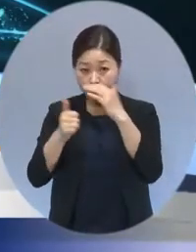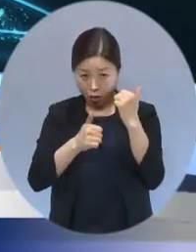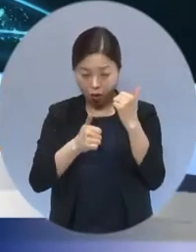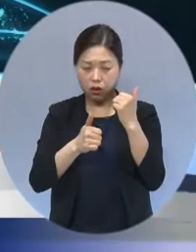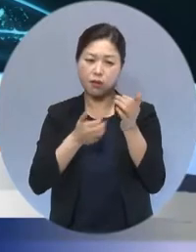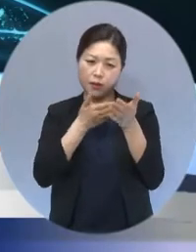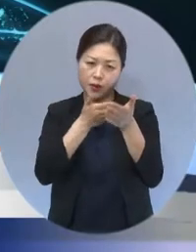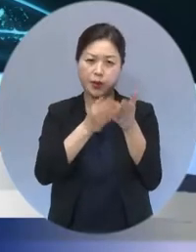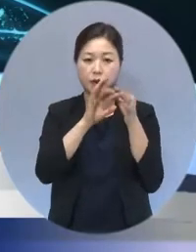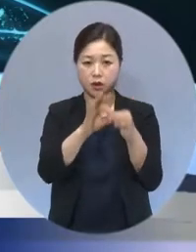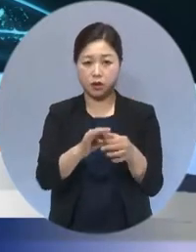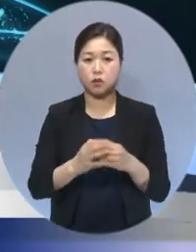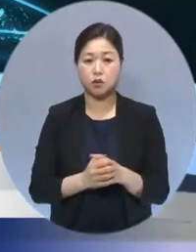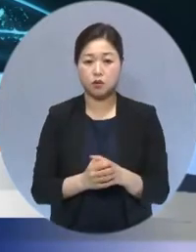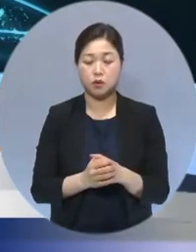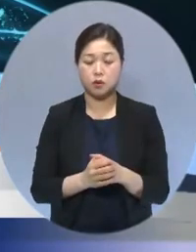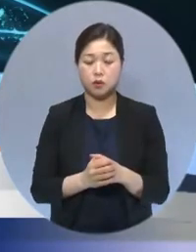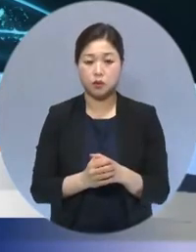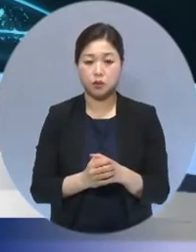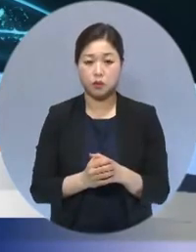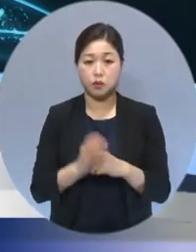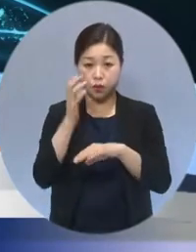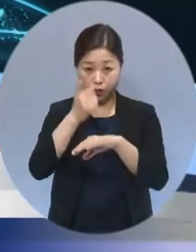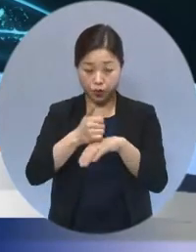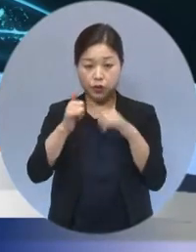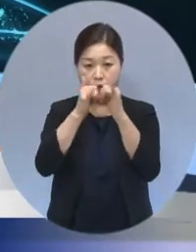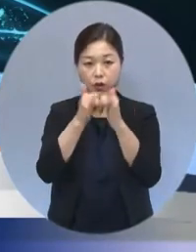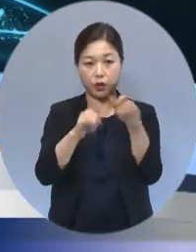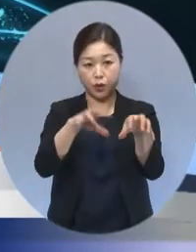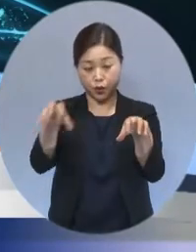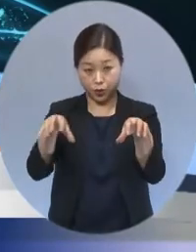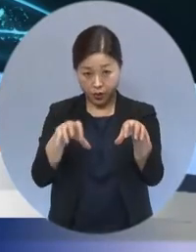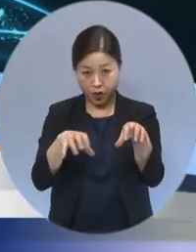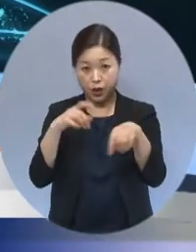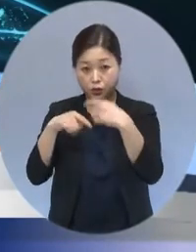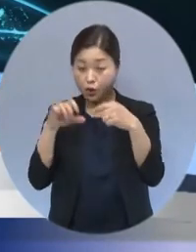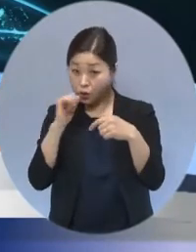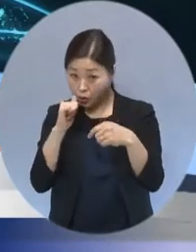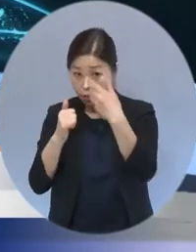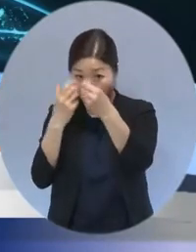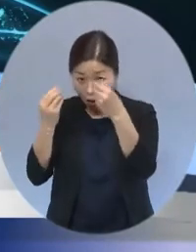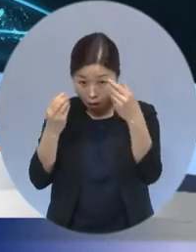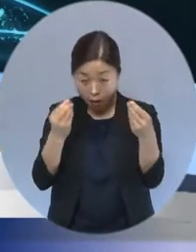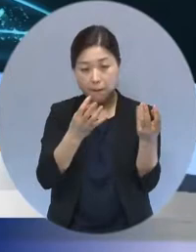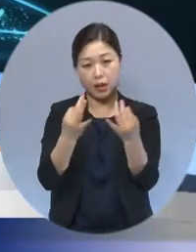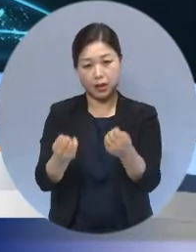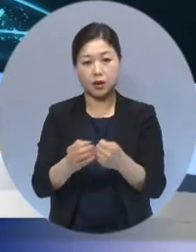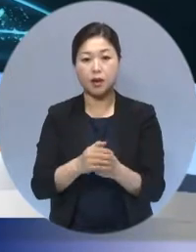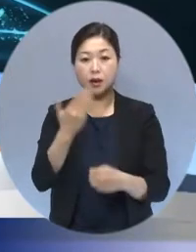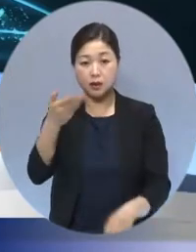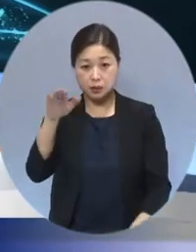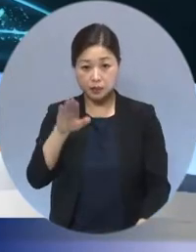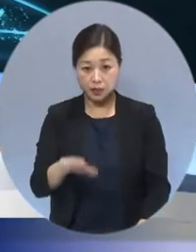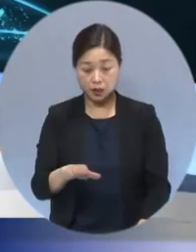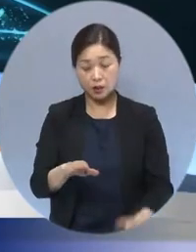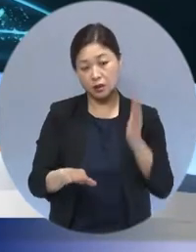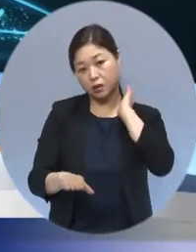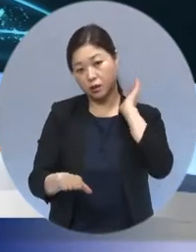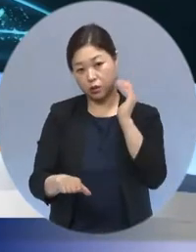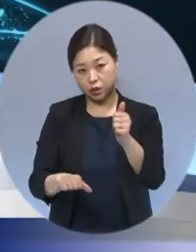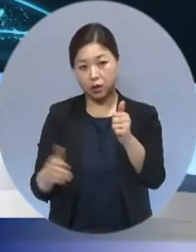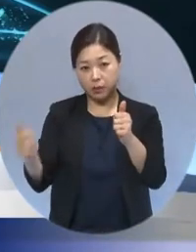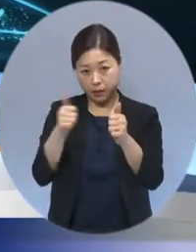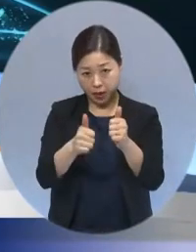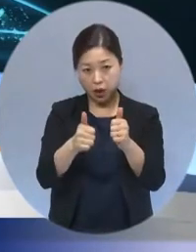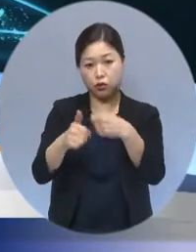지속되었죠. 그 결과 우리 사회 곳곳에서 변화된 모습을 볼 수 있습니다. 하지만 여전히 대통령 옆의